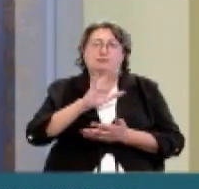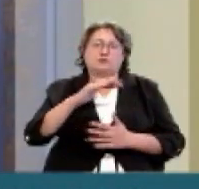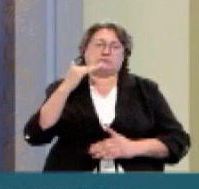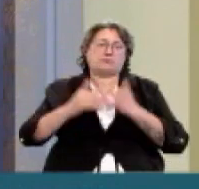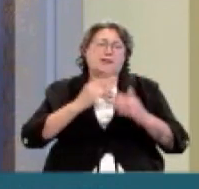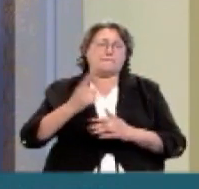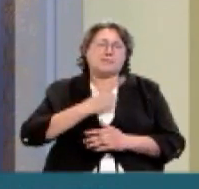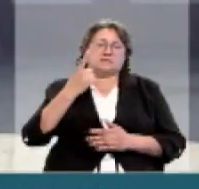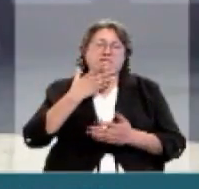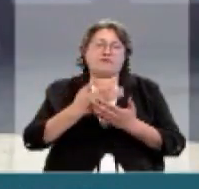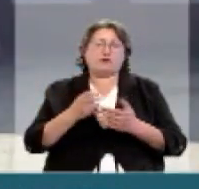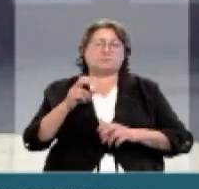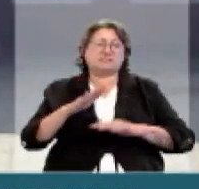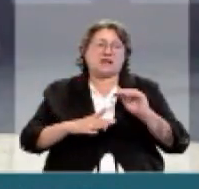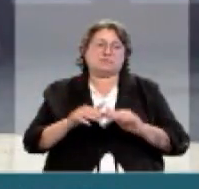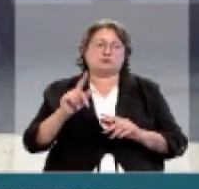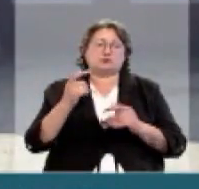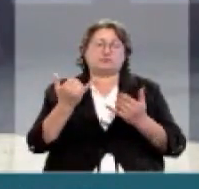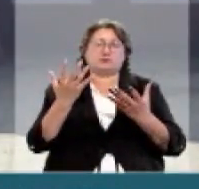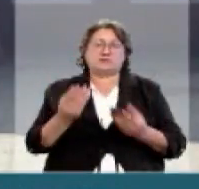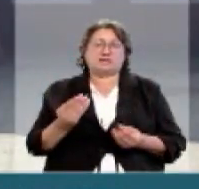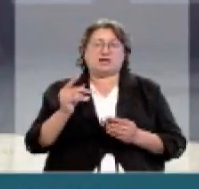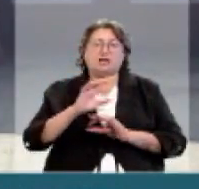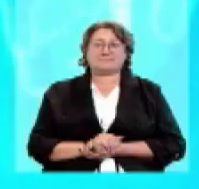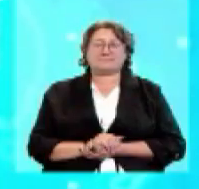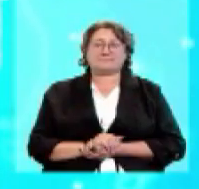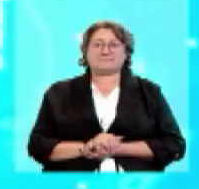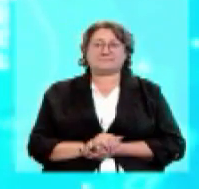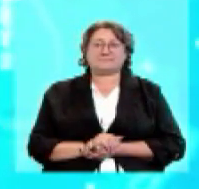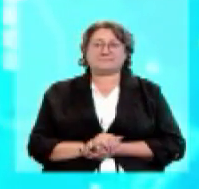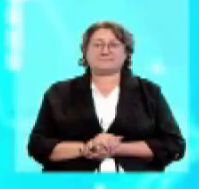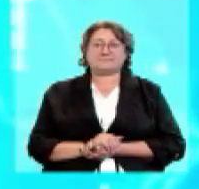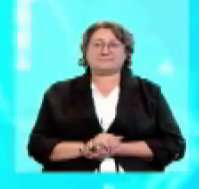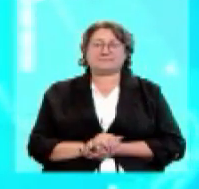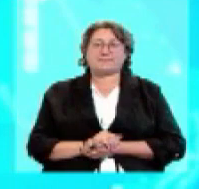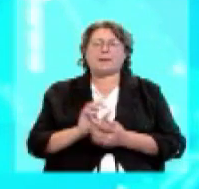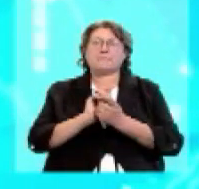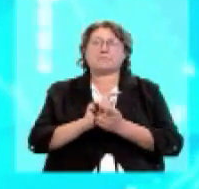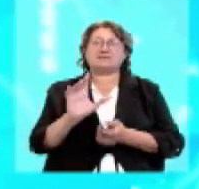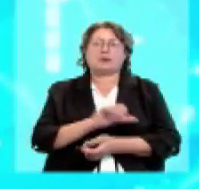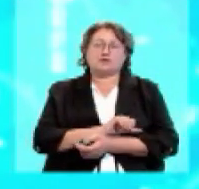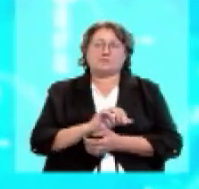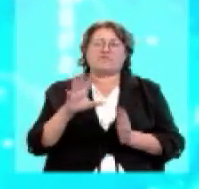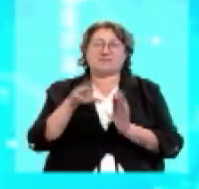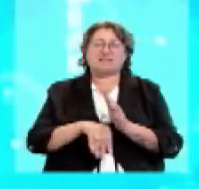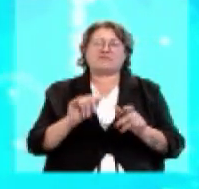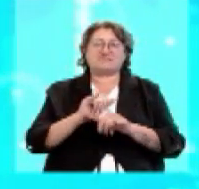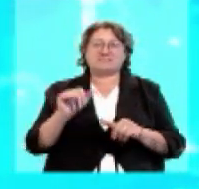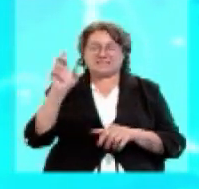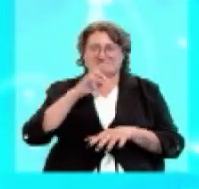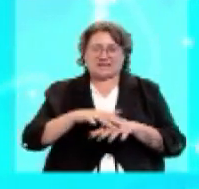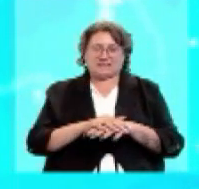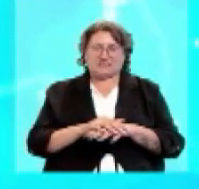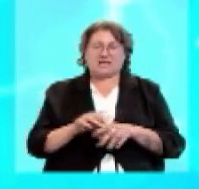екендерін дәлелдеп отыр. Гүлім Қажымқызы, Темірлан Жамбылов, Қостанай телеарнасы. Есірткімен күрес ел дамуына үлес. Осылай деп